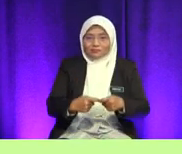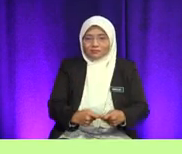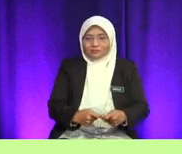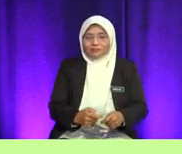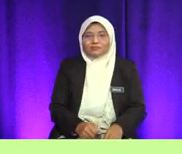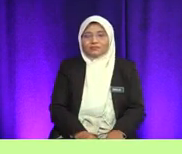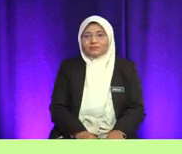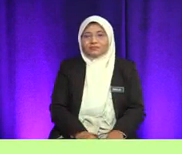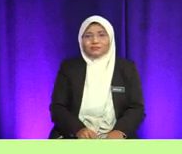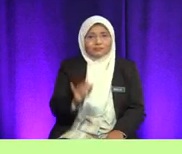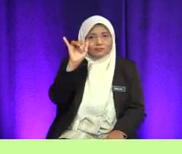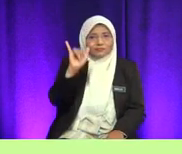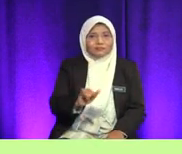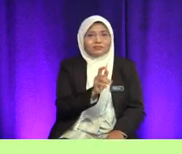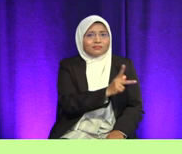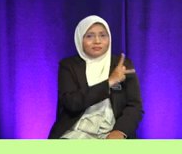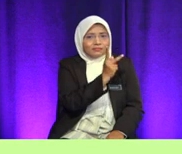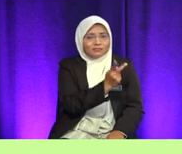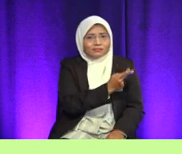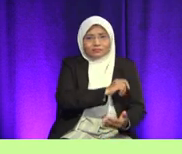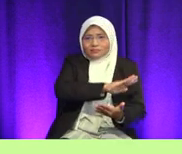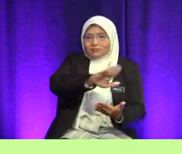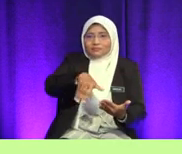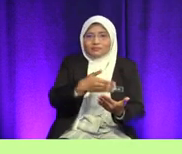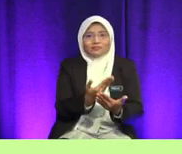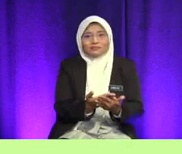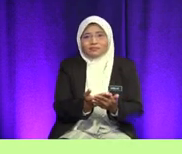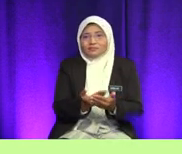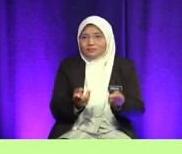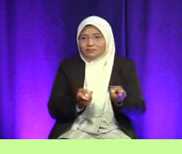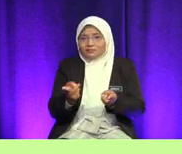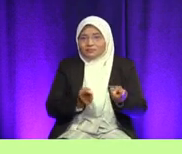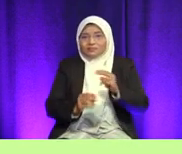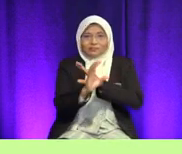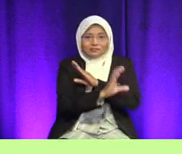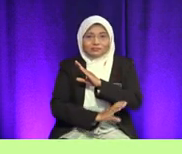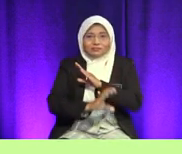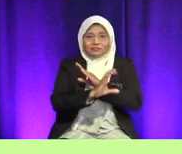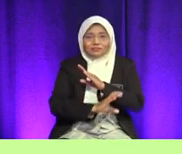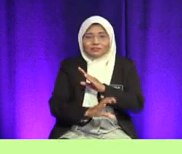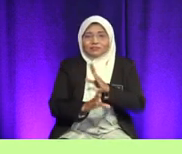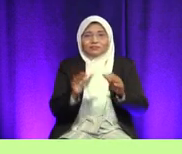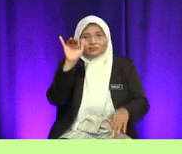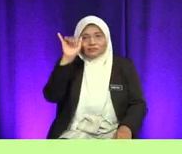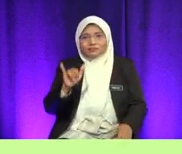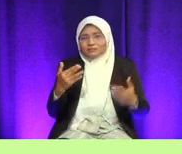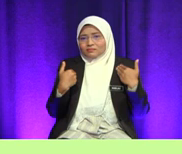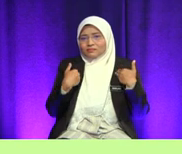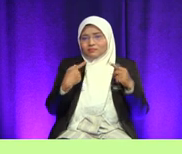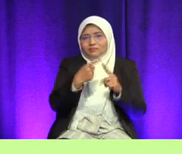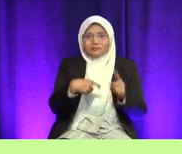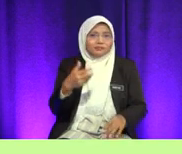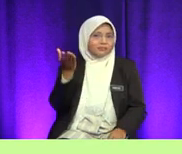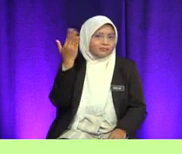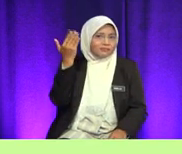yang menguasai sepenuhnya segala urusan negara dan wujud sejak tamadon awal manusia